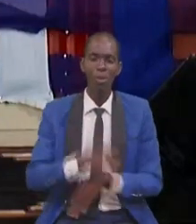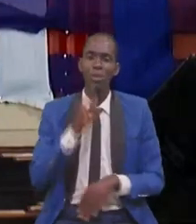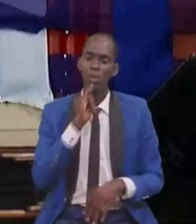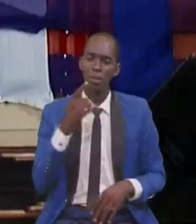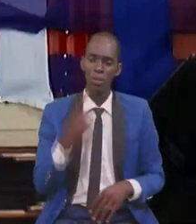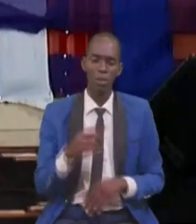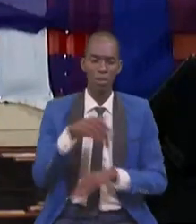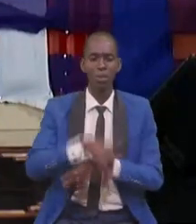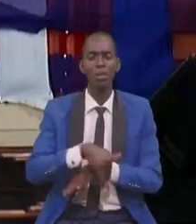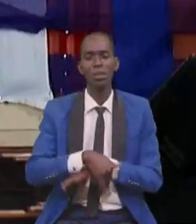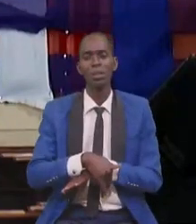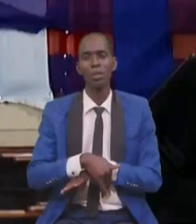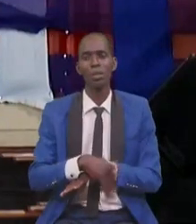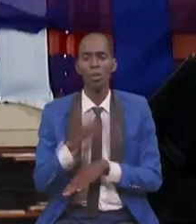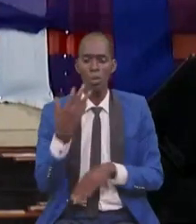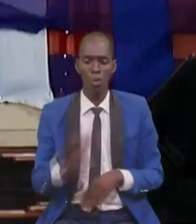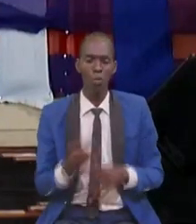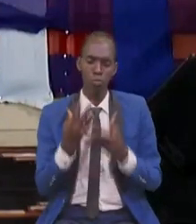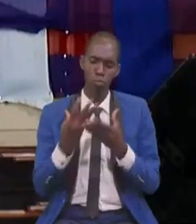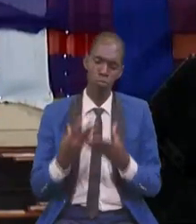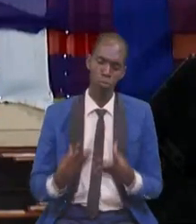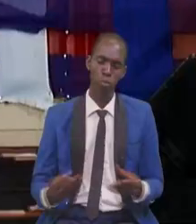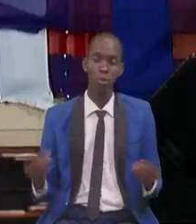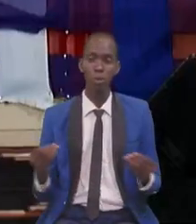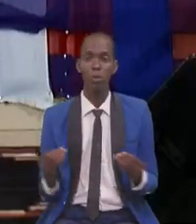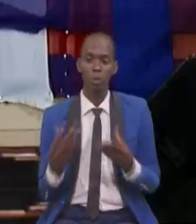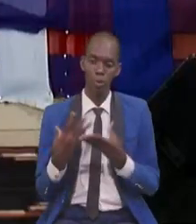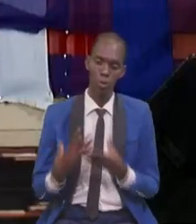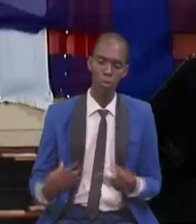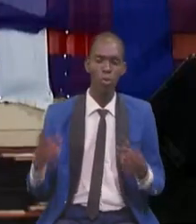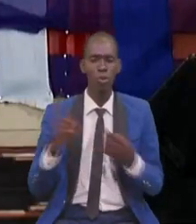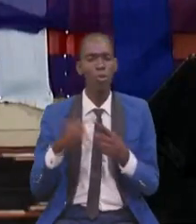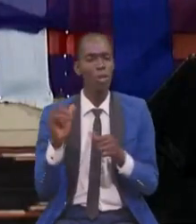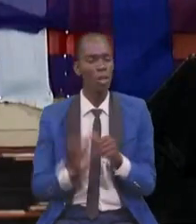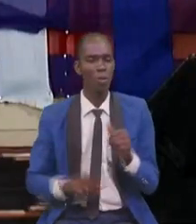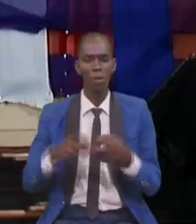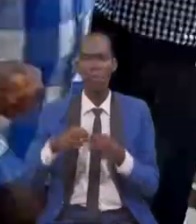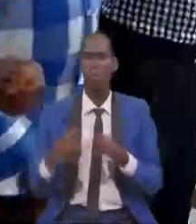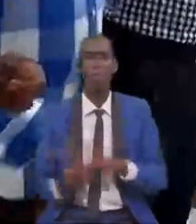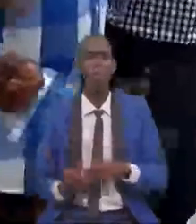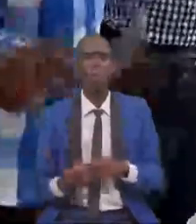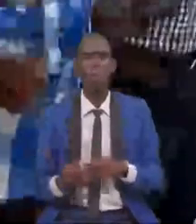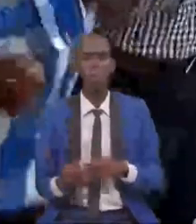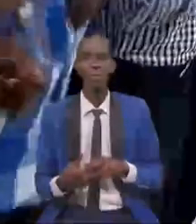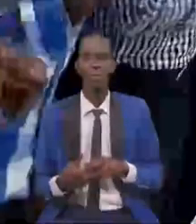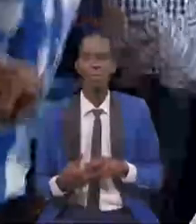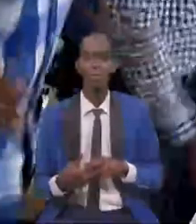soir, c'est la nuit de solution. La solution à tout problème.